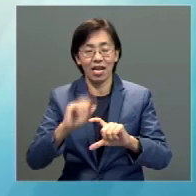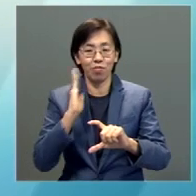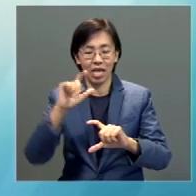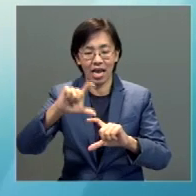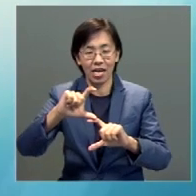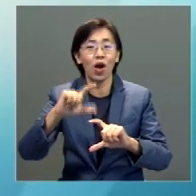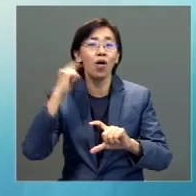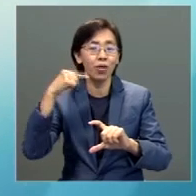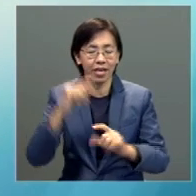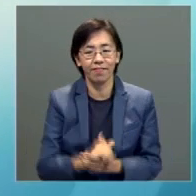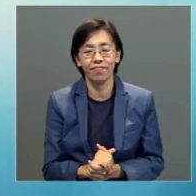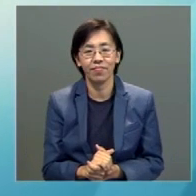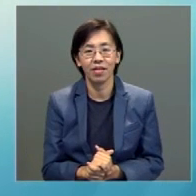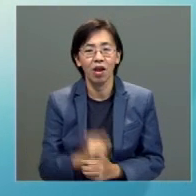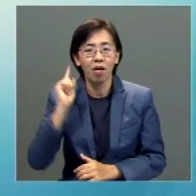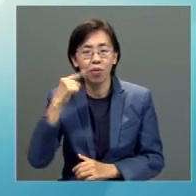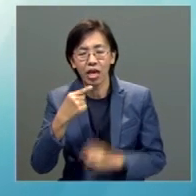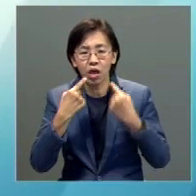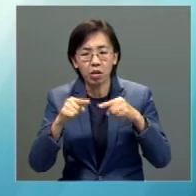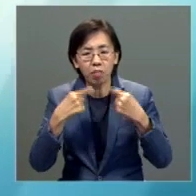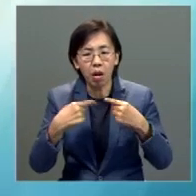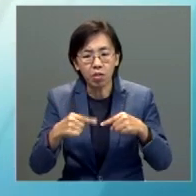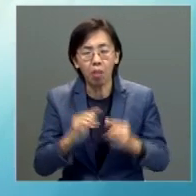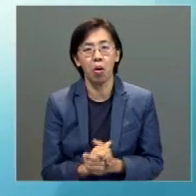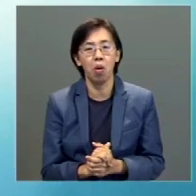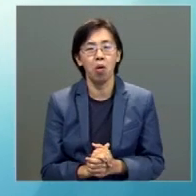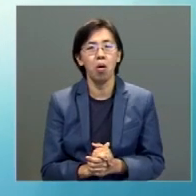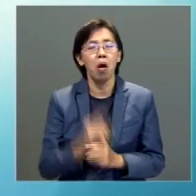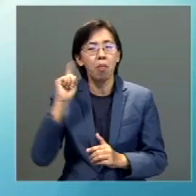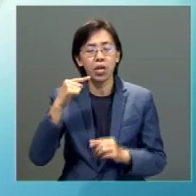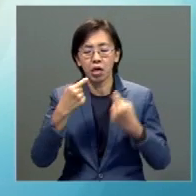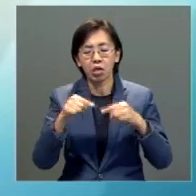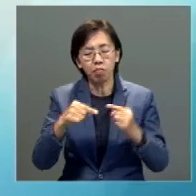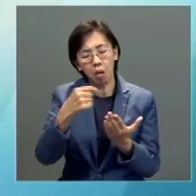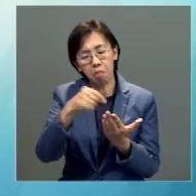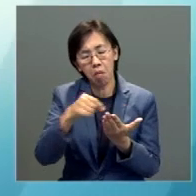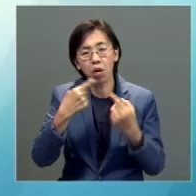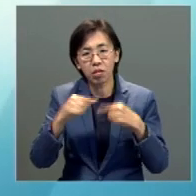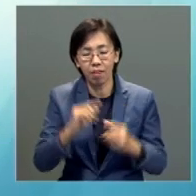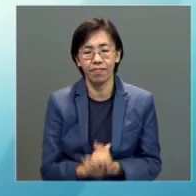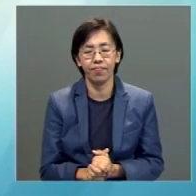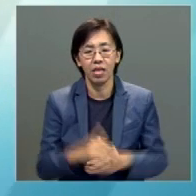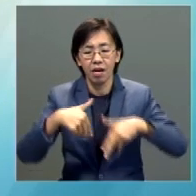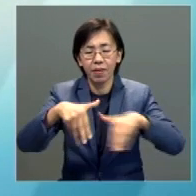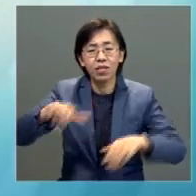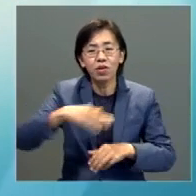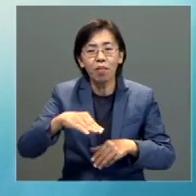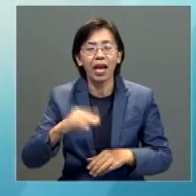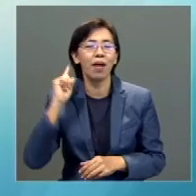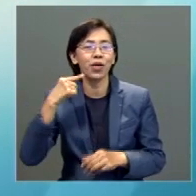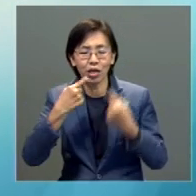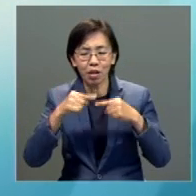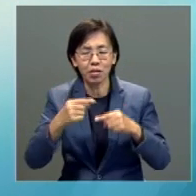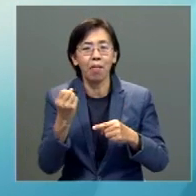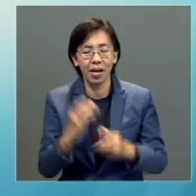ลากรสาธารณสุขก็จะเห็นว่าผู้หญิงตอบแบบสอบถามมากกว่าผู้ชายนะครับประชาชนคนทั่วไปก็ผู้หญิงตอบมากกว่าผู้ช